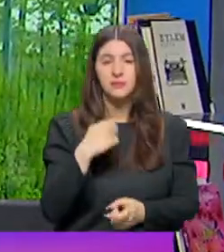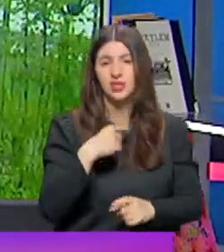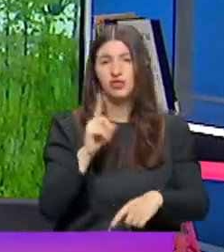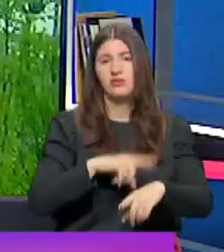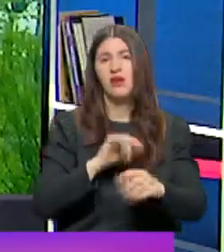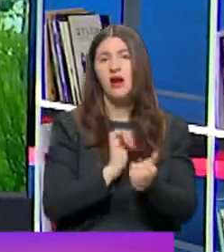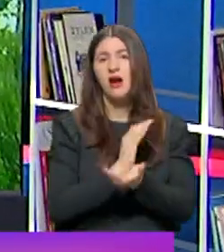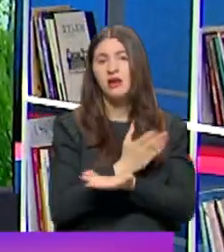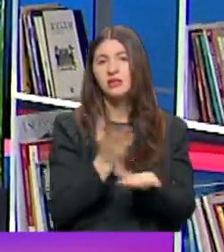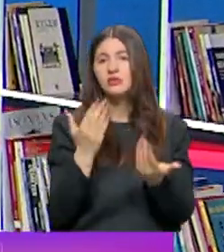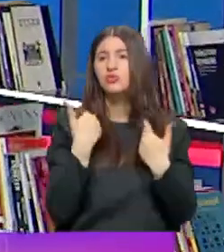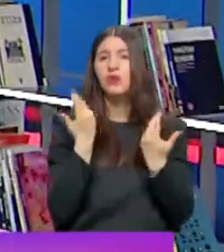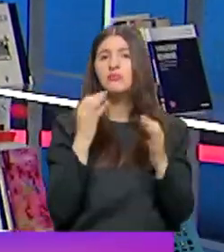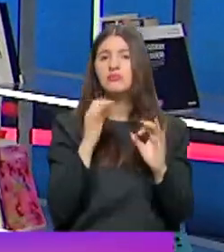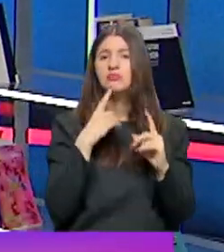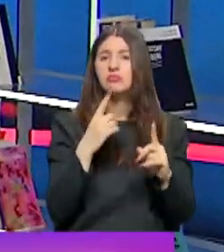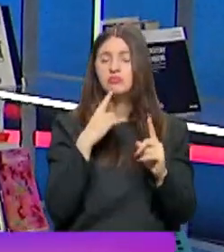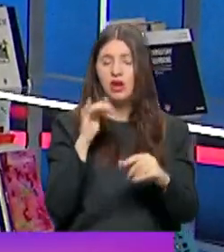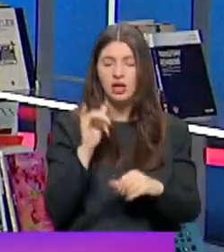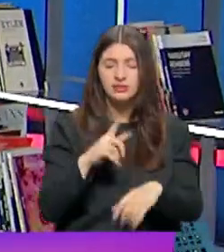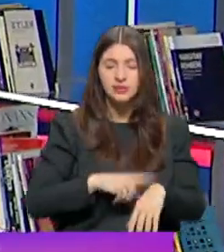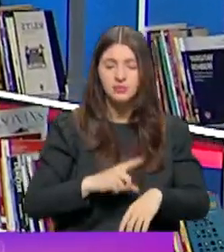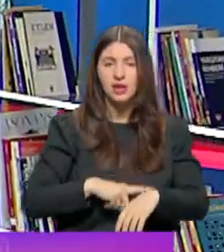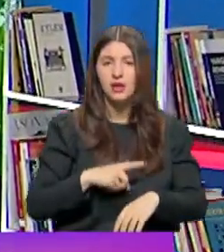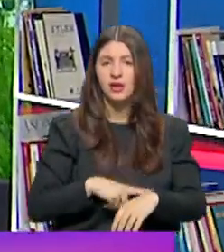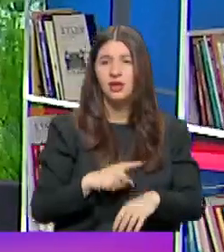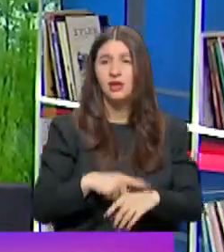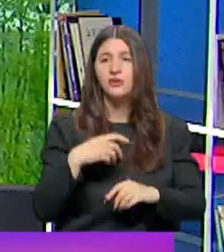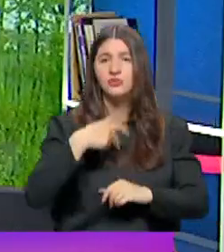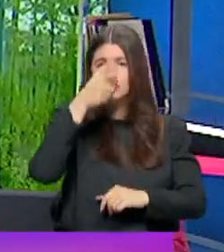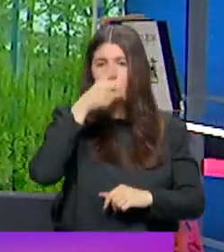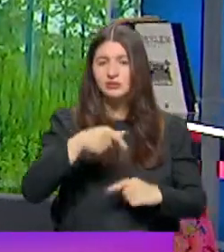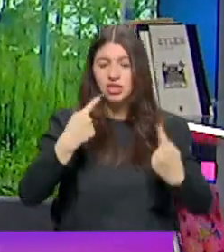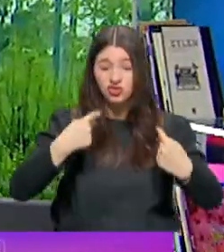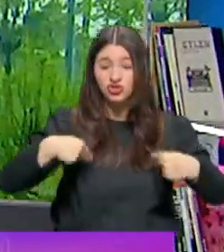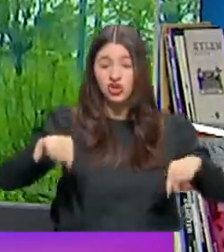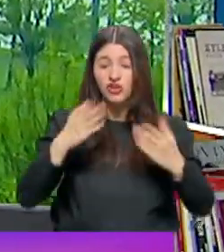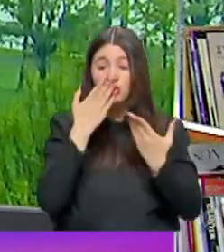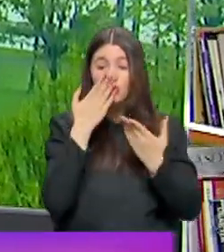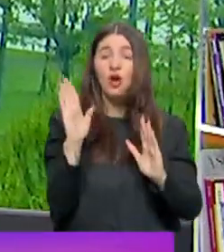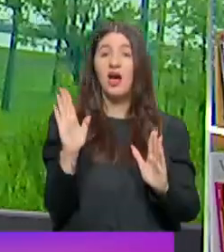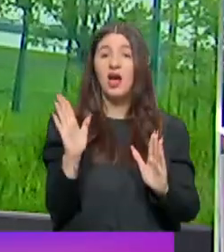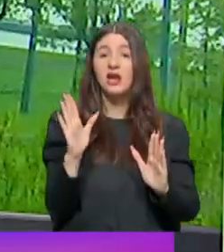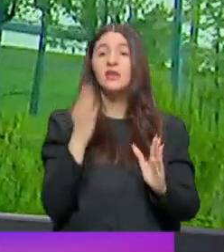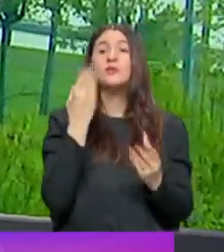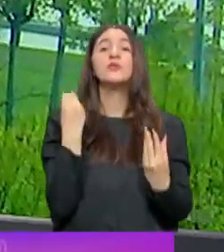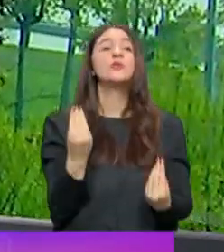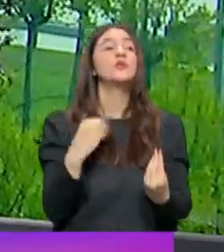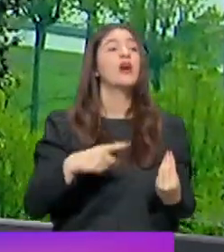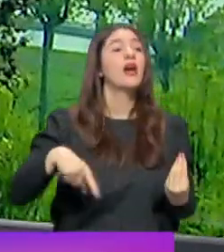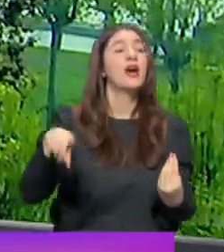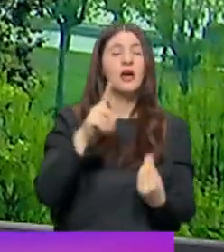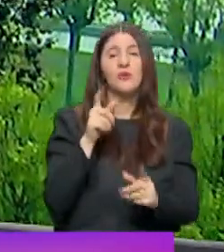biz Çalar Saat ailesi hukuku savunurken aynı zamanda ülkemizin çevresini de, doğal güzelliklerini